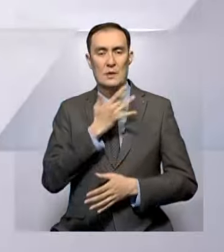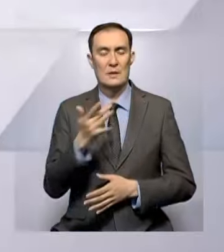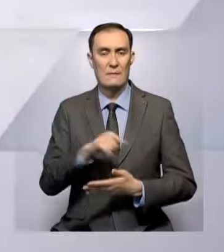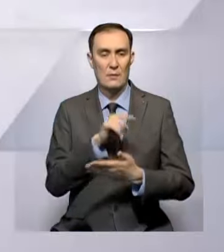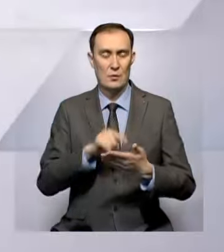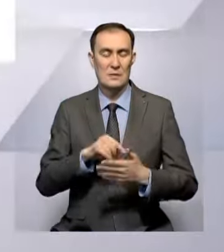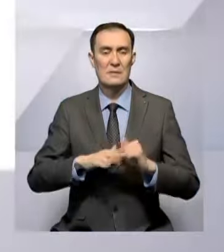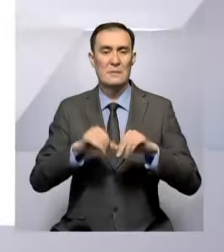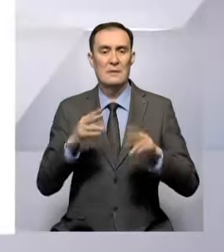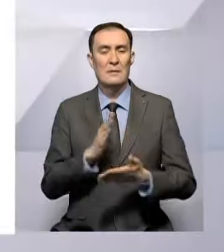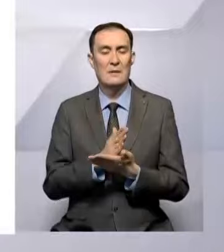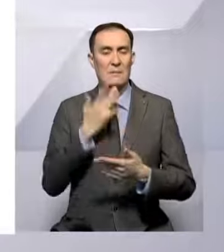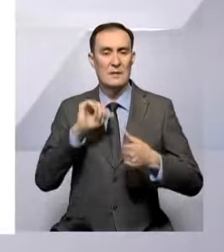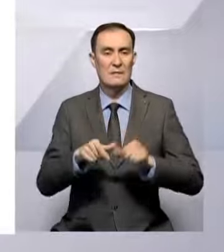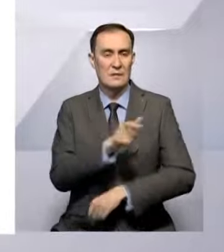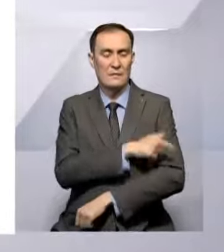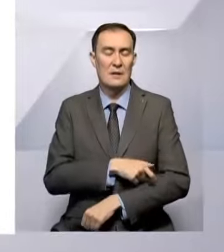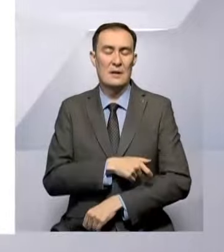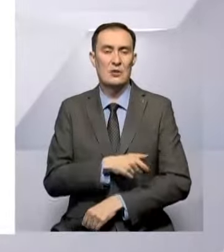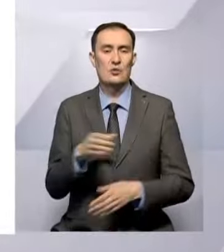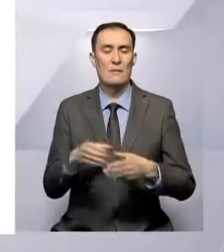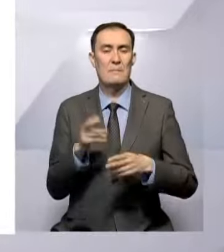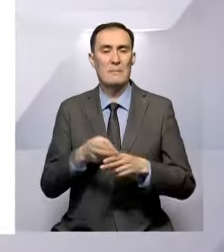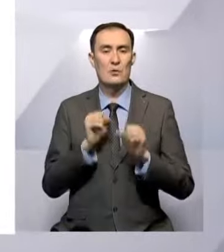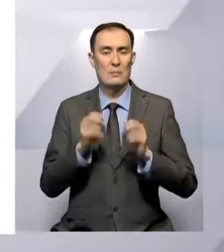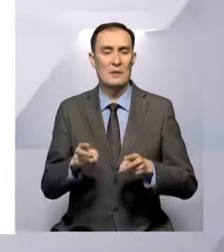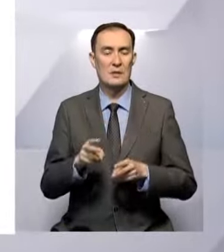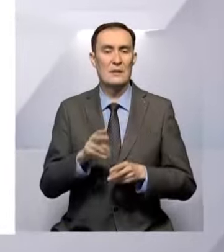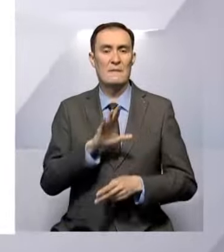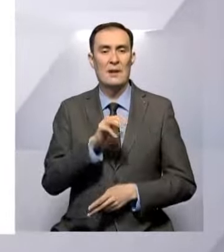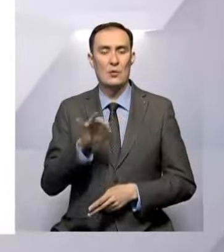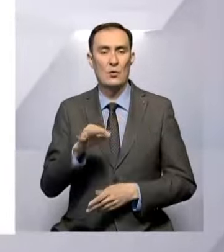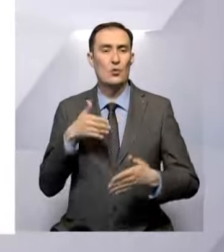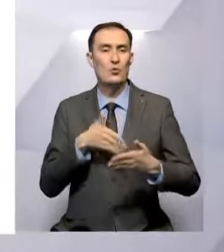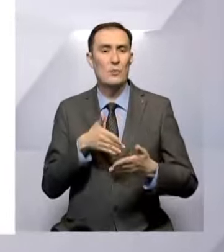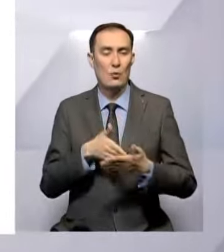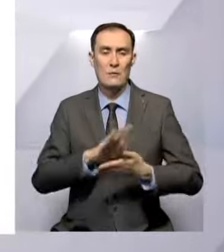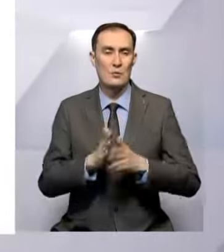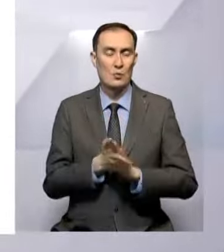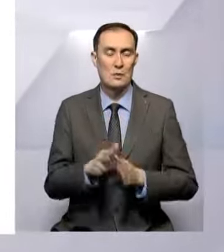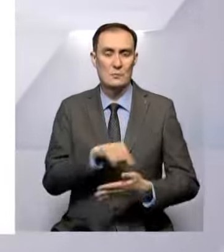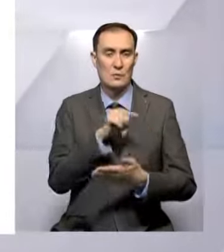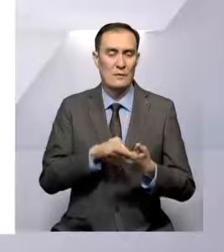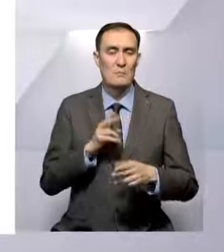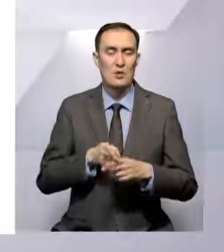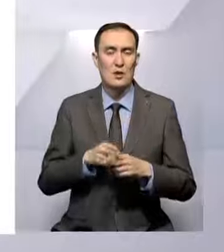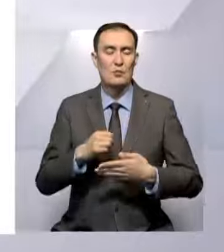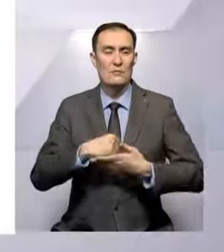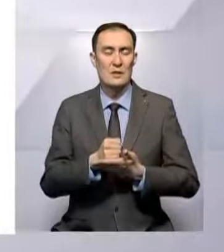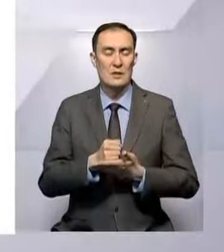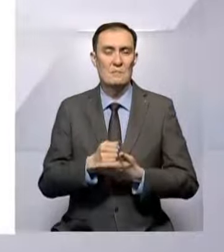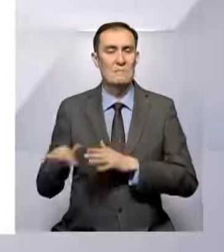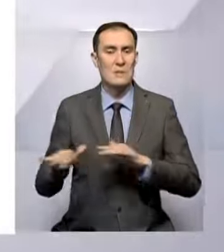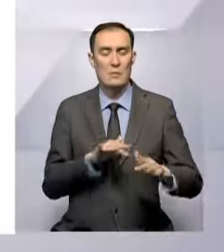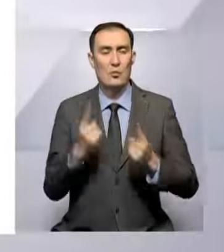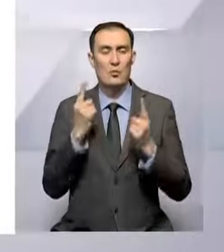вето, которым обладают постоянные члены Совета Безопасности ООН, часто приводят к тупиковым ситуациям, мешает принять решительные меры